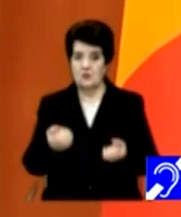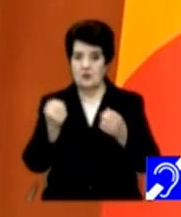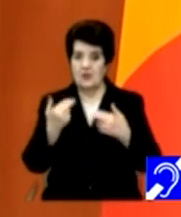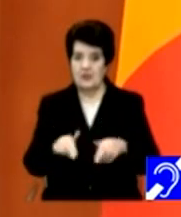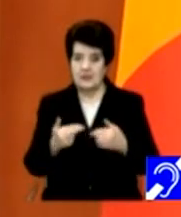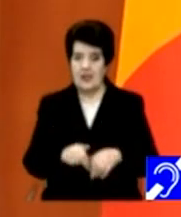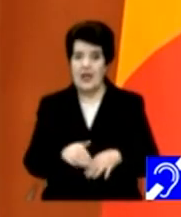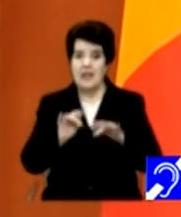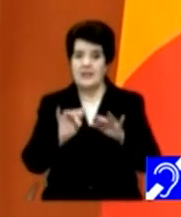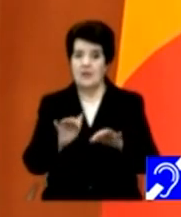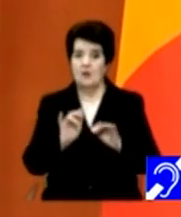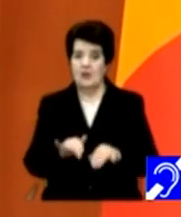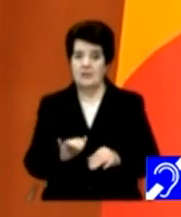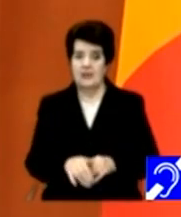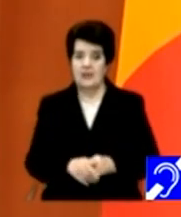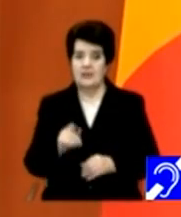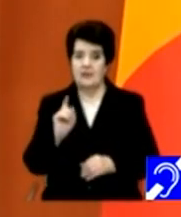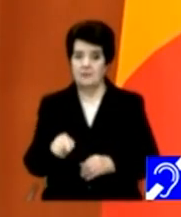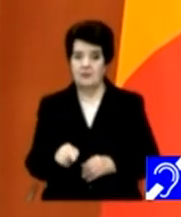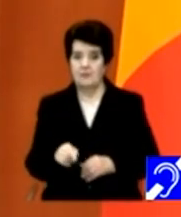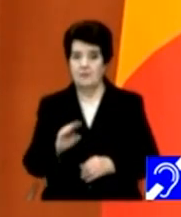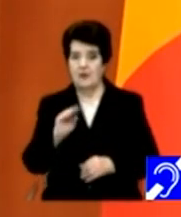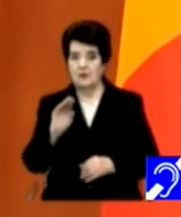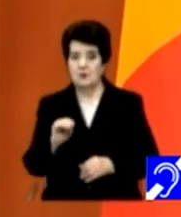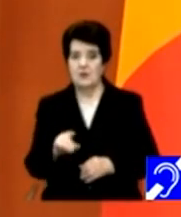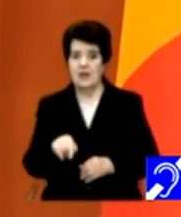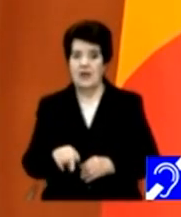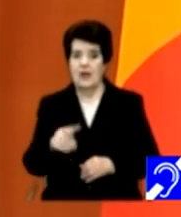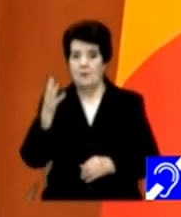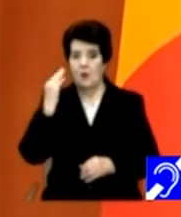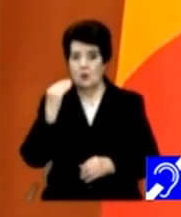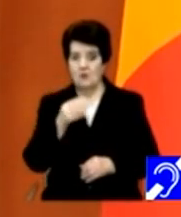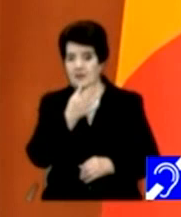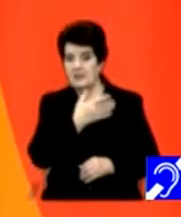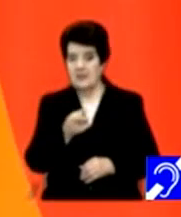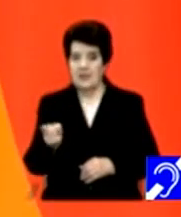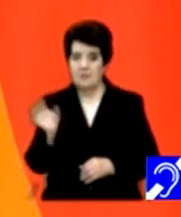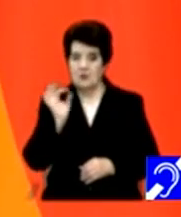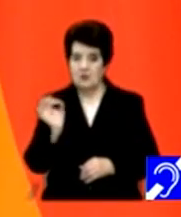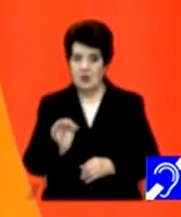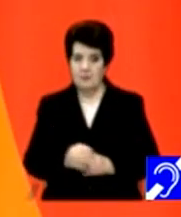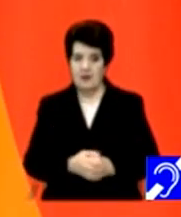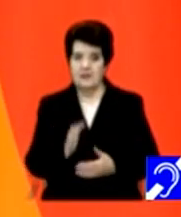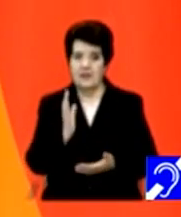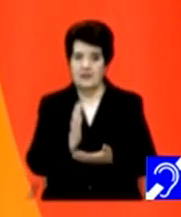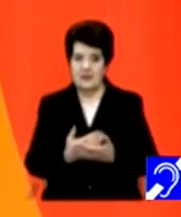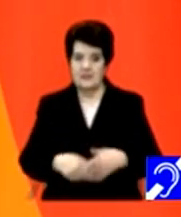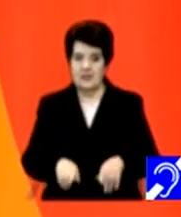examenului teoretic pentru conversiunea permisului moldovenesc pe unul german. Nicht das Ende